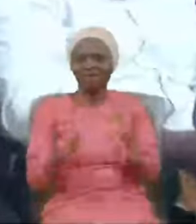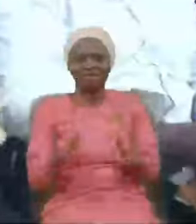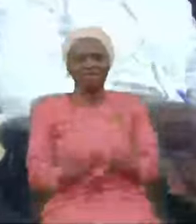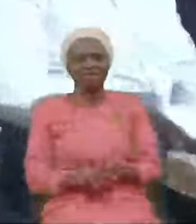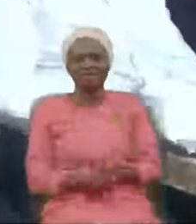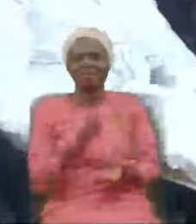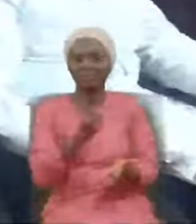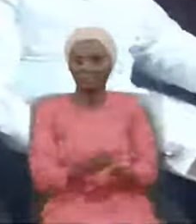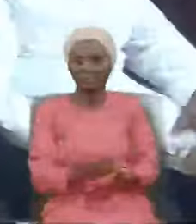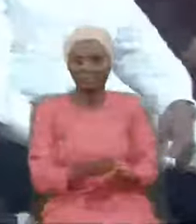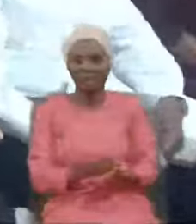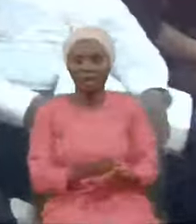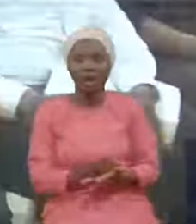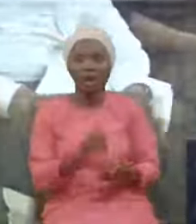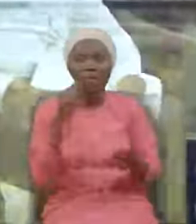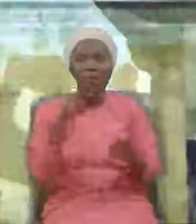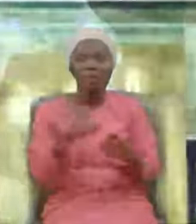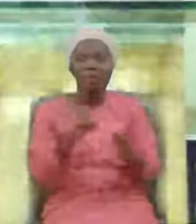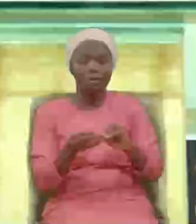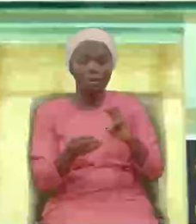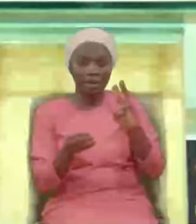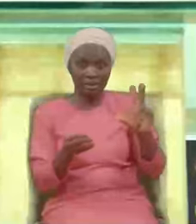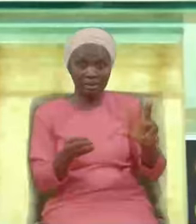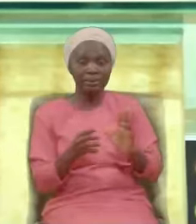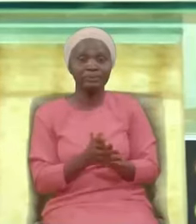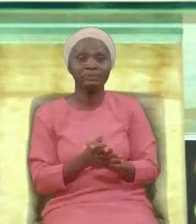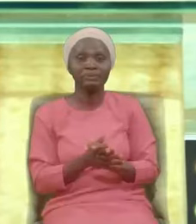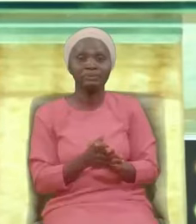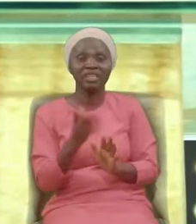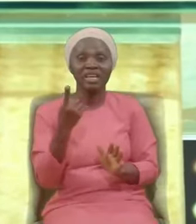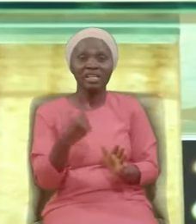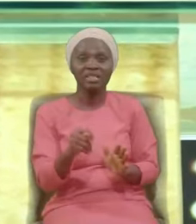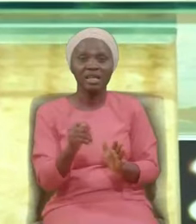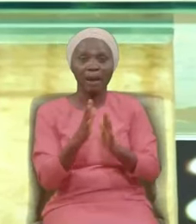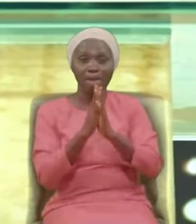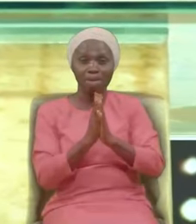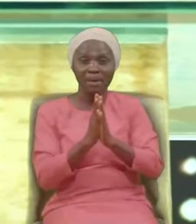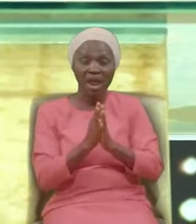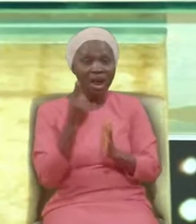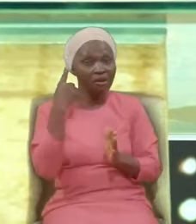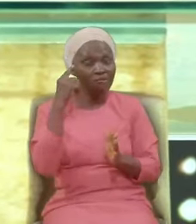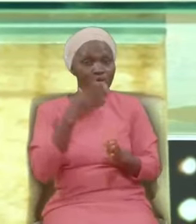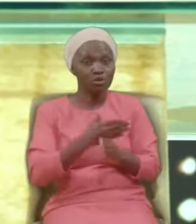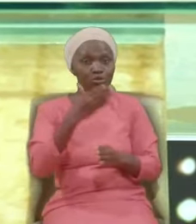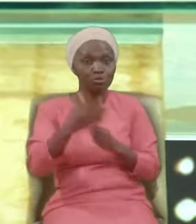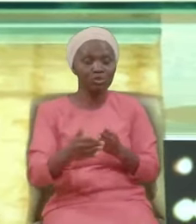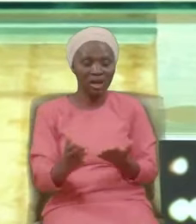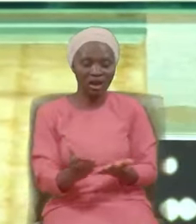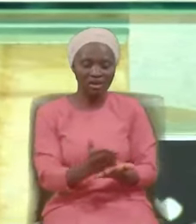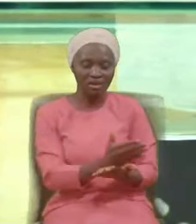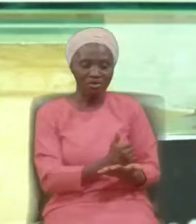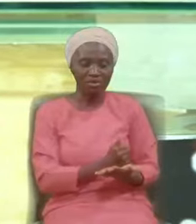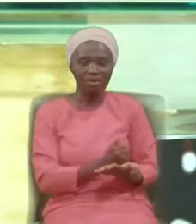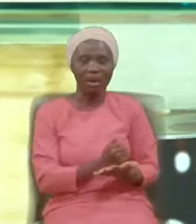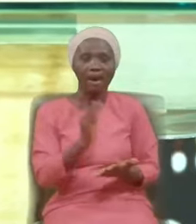Troisième point, la prière. Troisième point, la prière pour la guérison totale